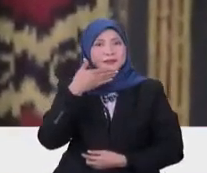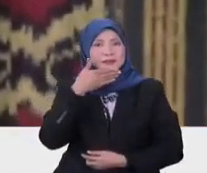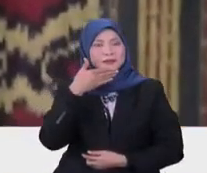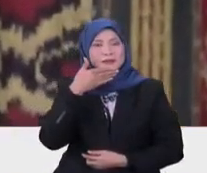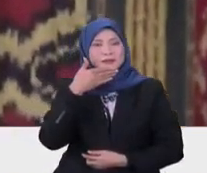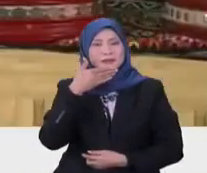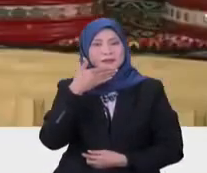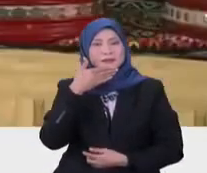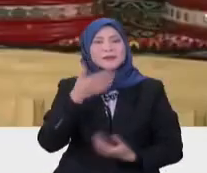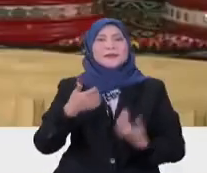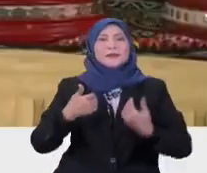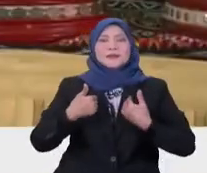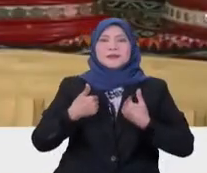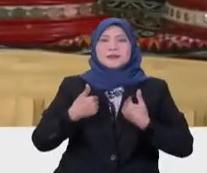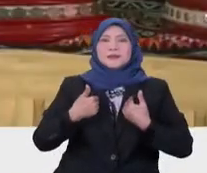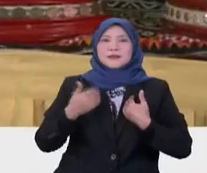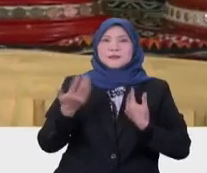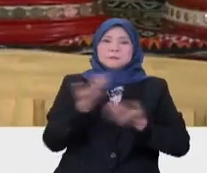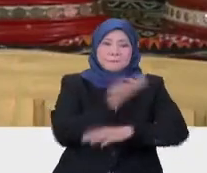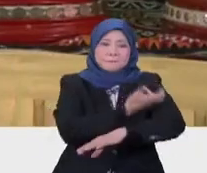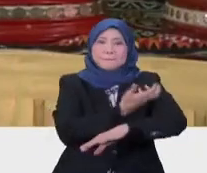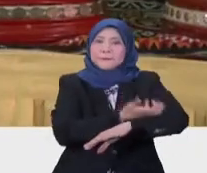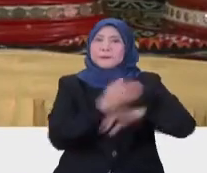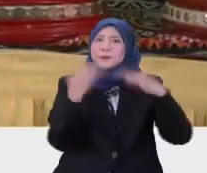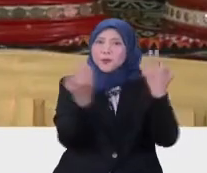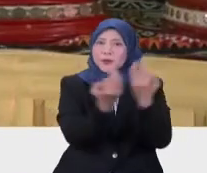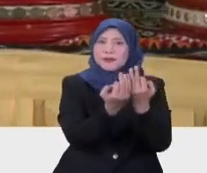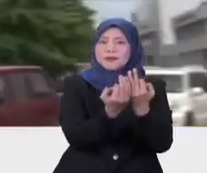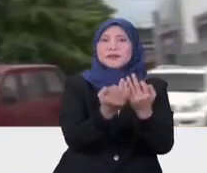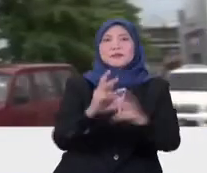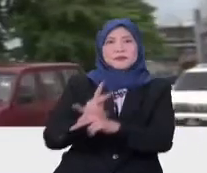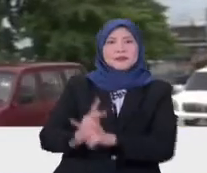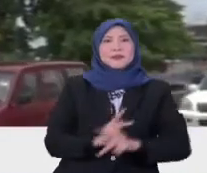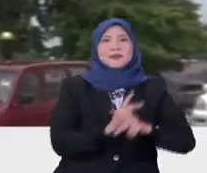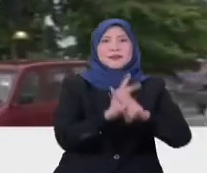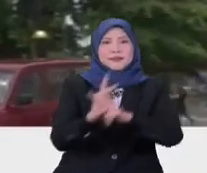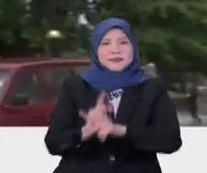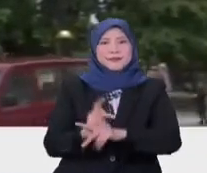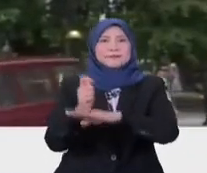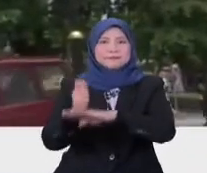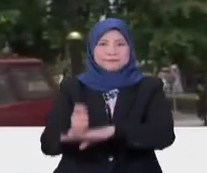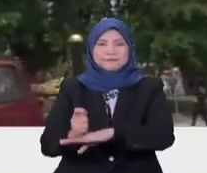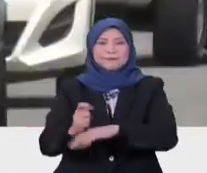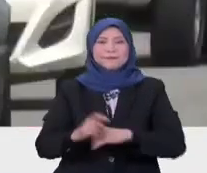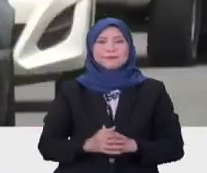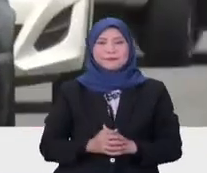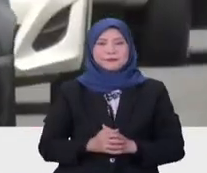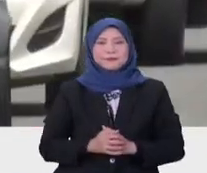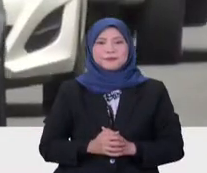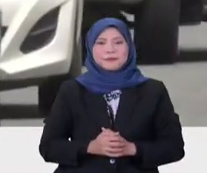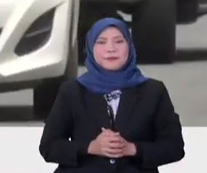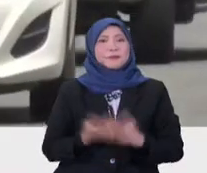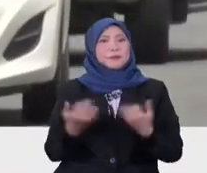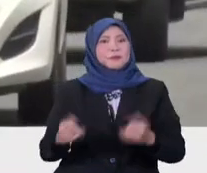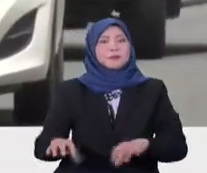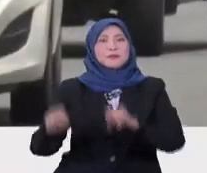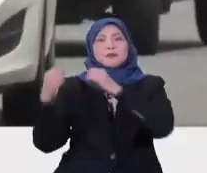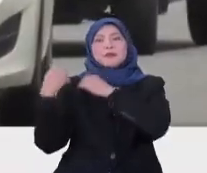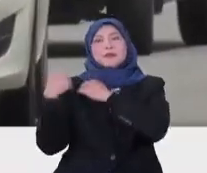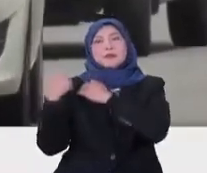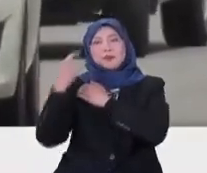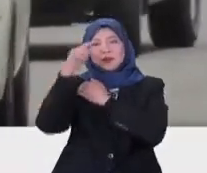yang ada tinungkusan keluarga, jagalah sebaik mungkin. Tatkala dunia pemodenan mengambil alih